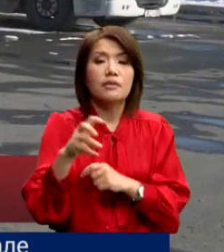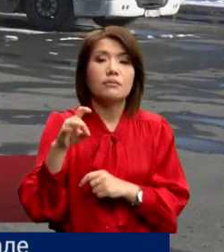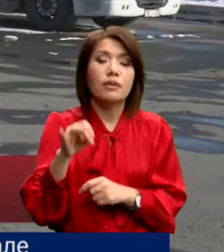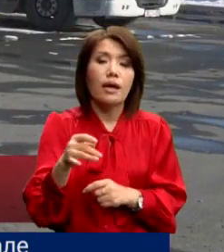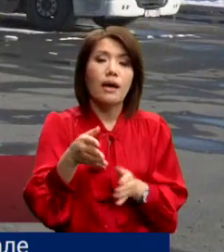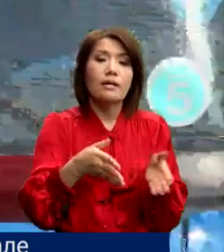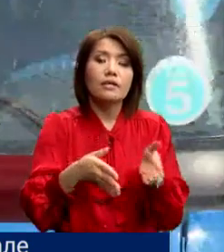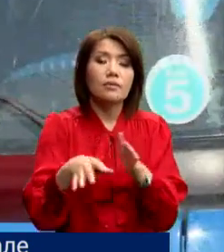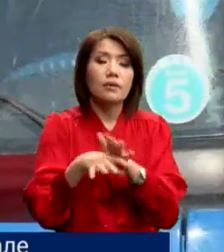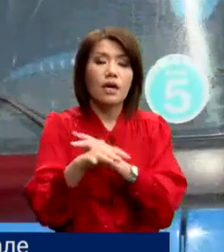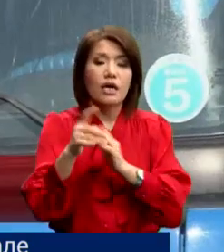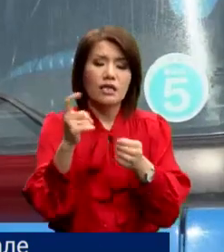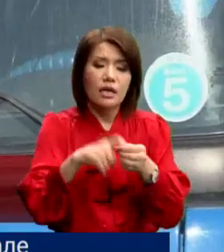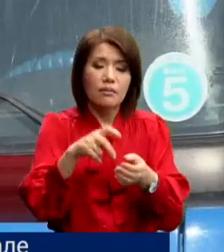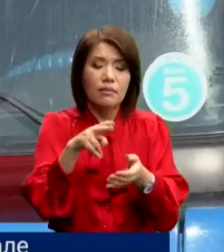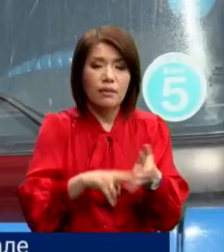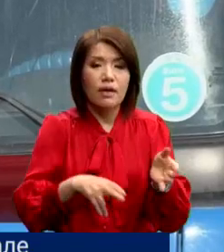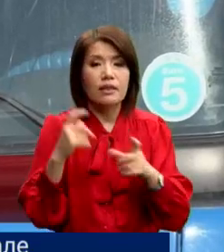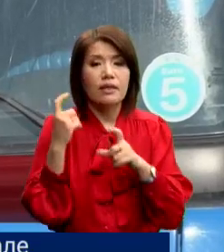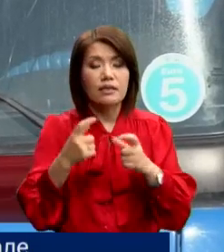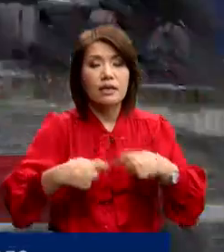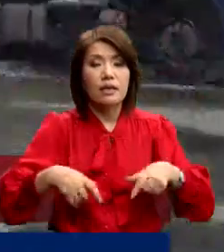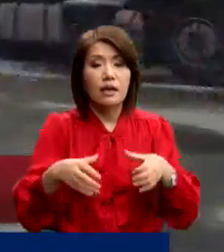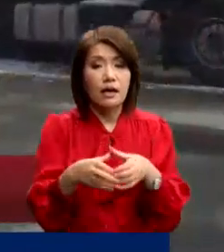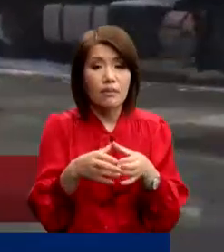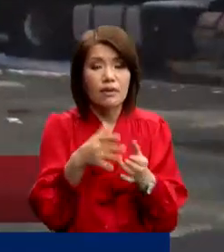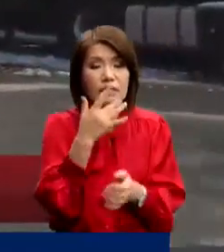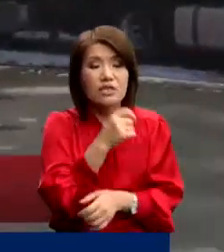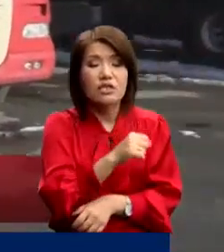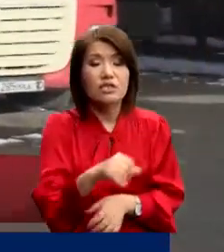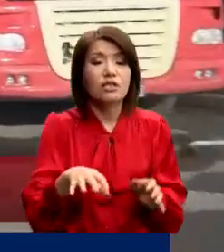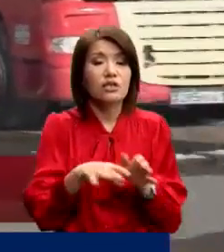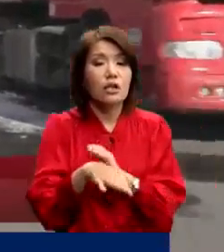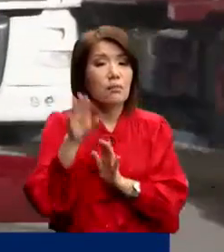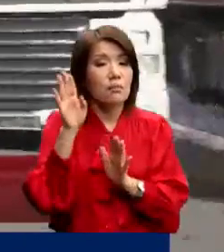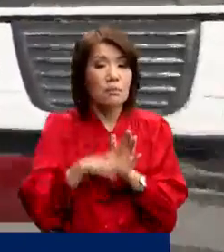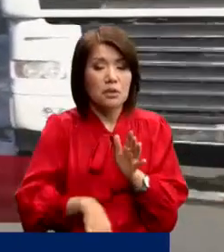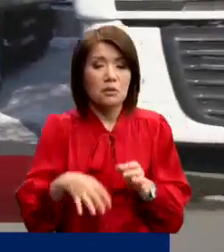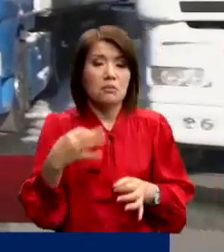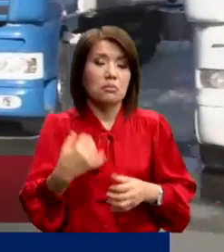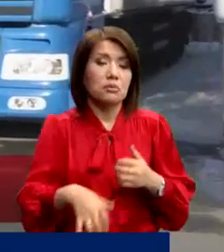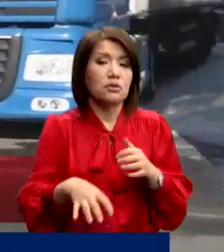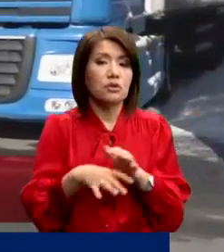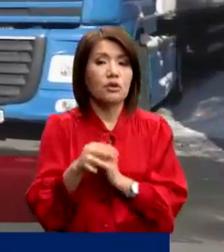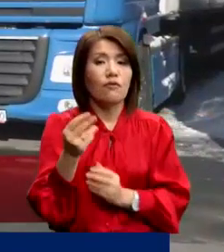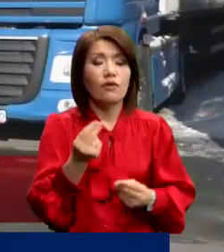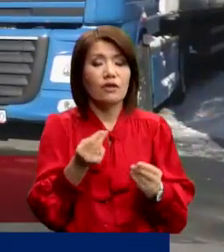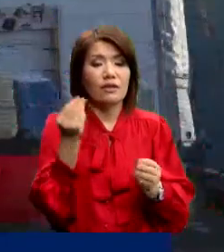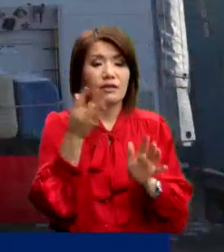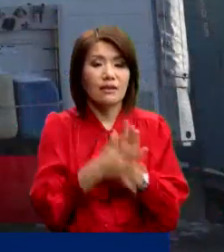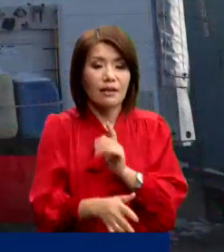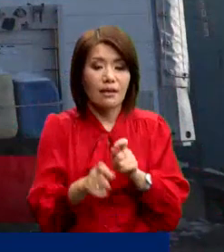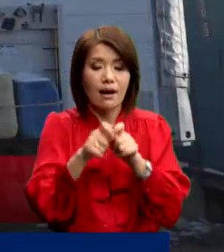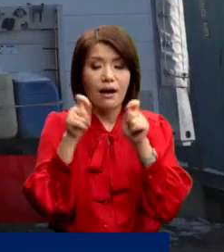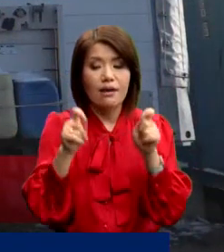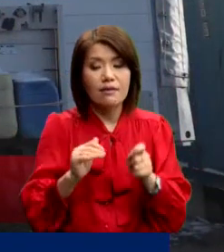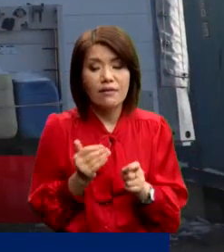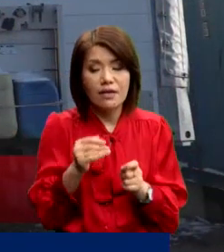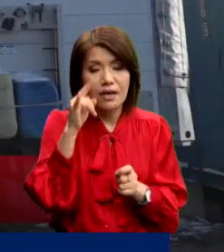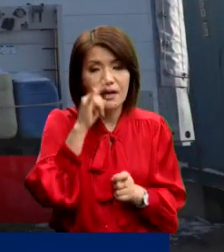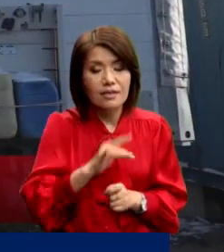механизм регистрации транспортной компании для иностранцев такой, что позволяет без особых финансовых и временных затрат открыть фирму на